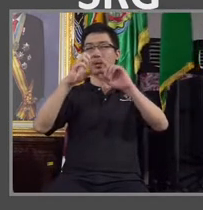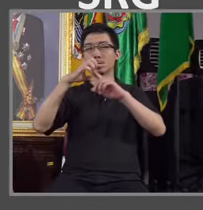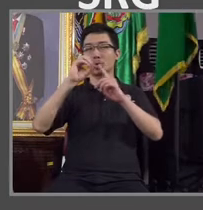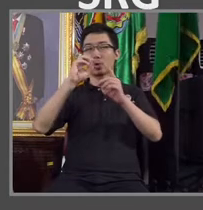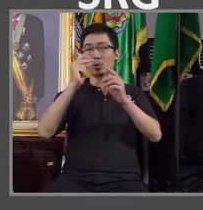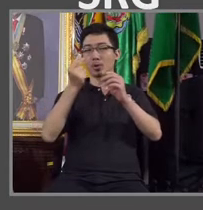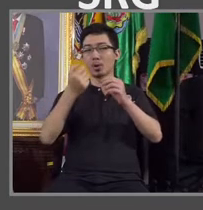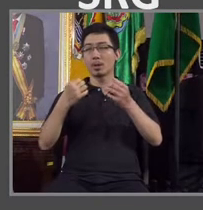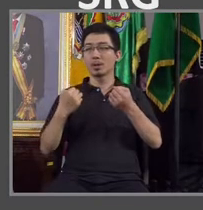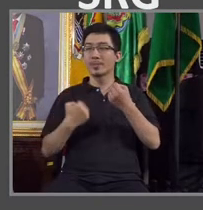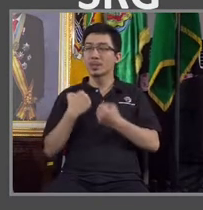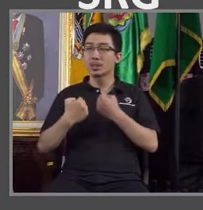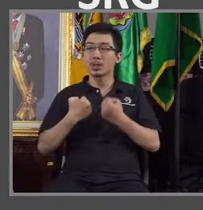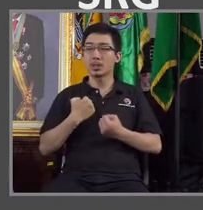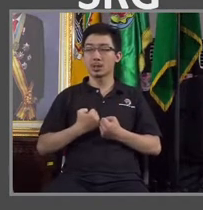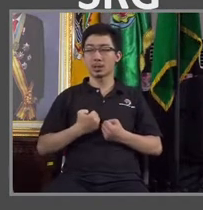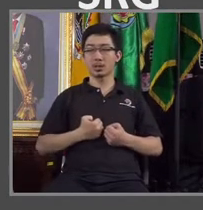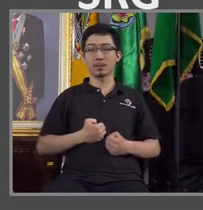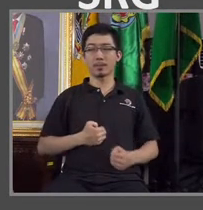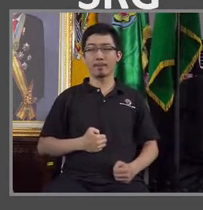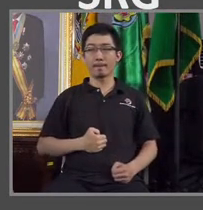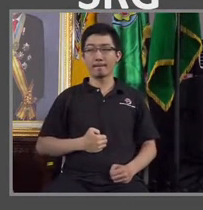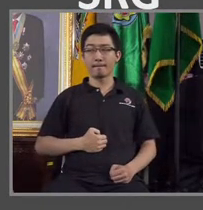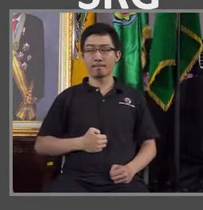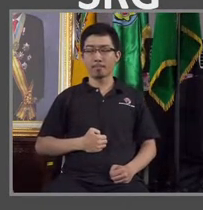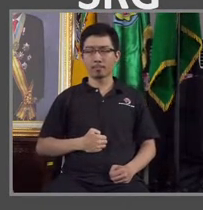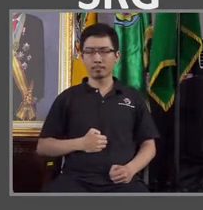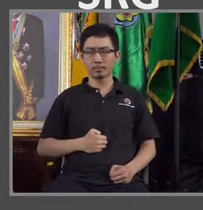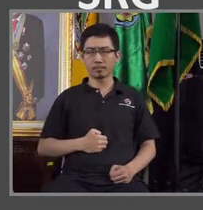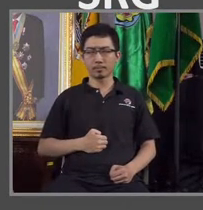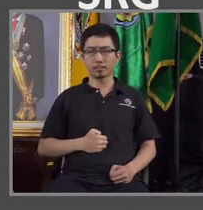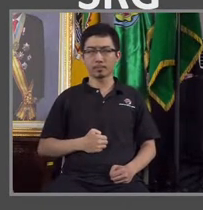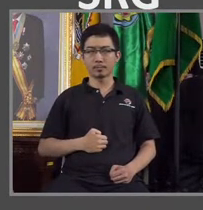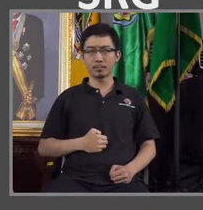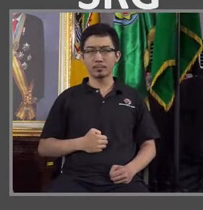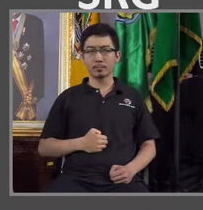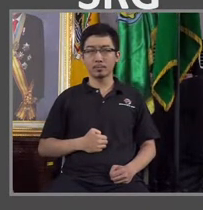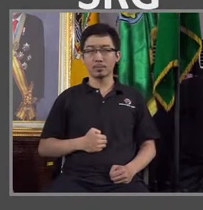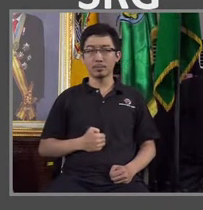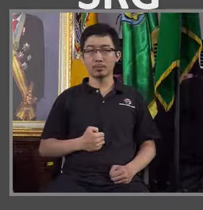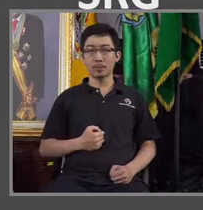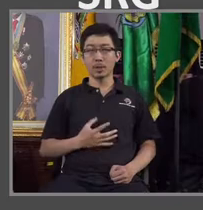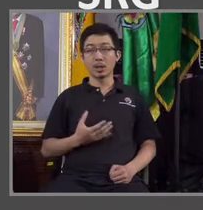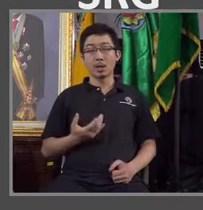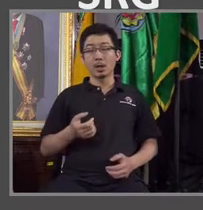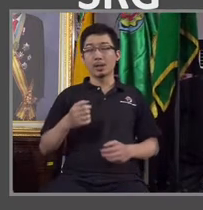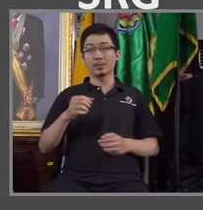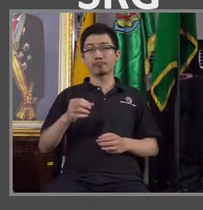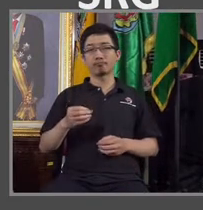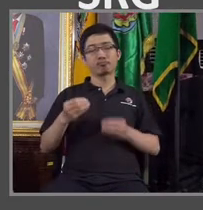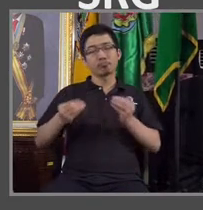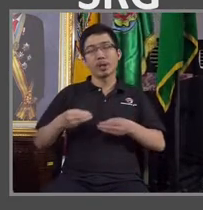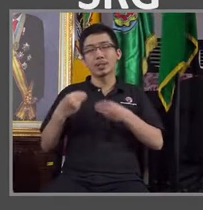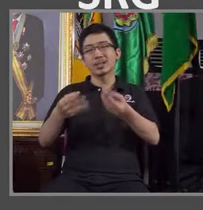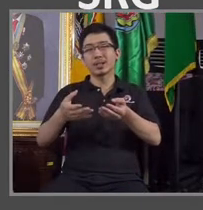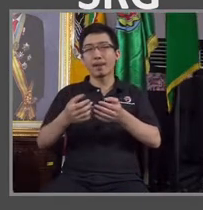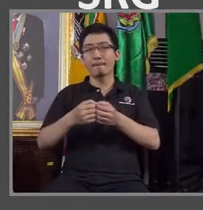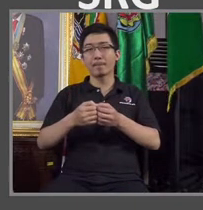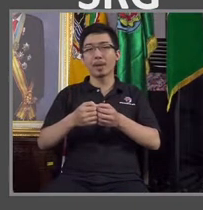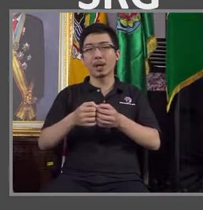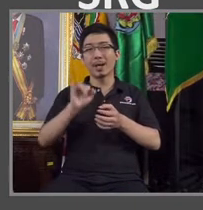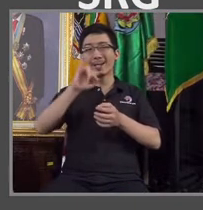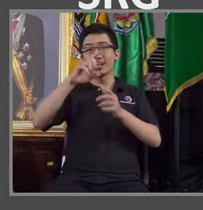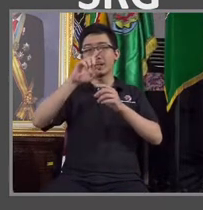investasi kami tapi berikan kemudahan perizinan revisi rtrw